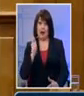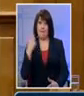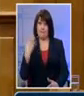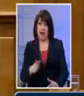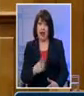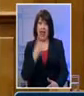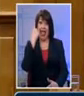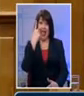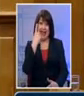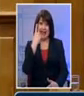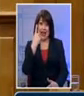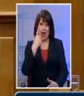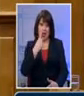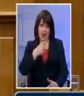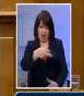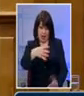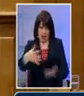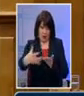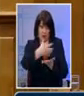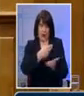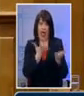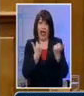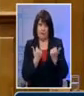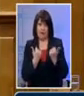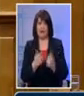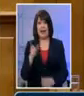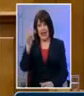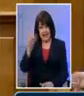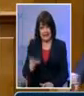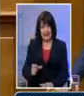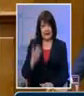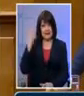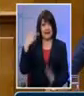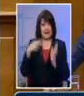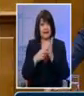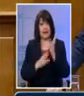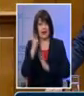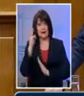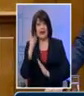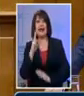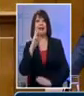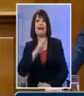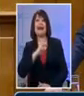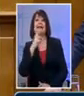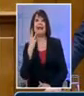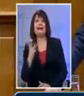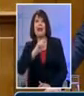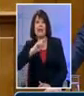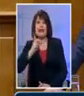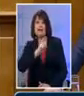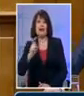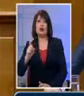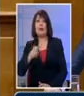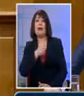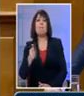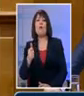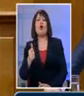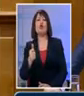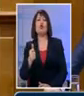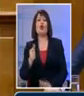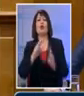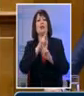ευρώ, και εσείς το 2013 εισπράξατε 33 δισεκατομμύρια μόνο από τον EFSF